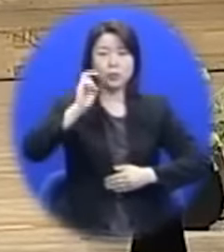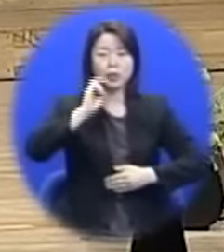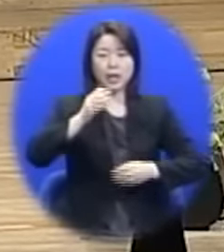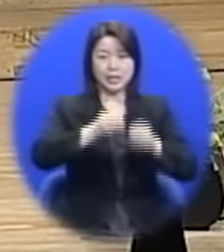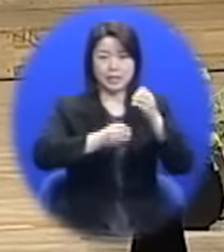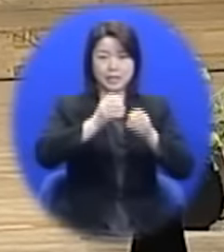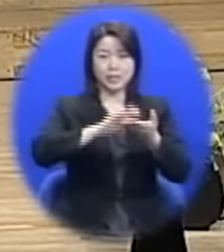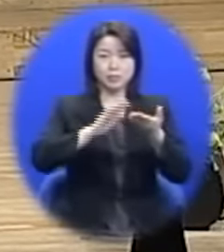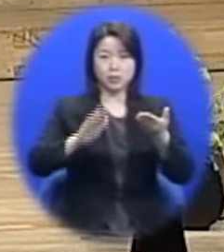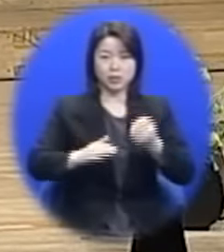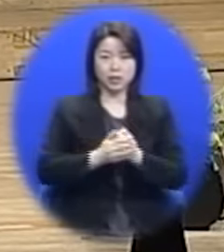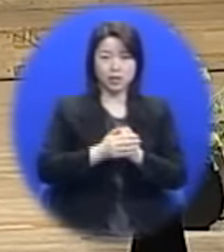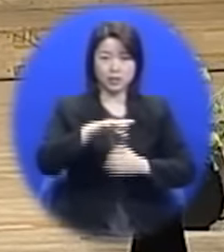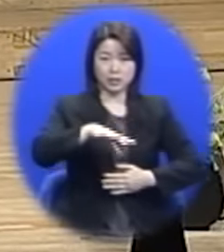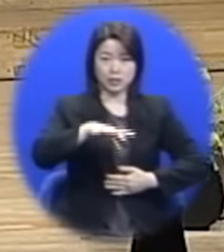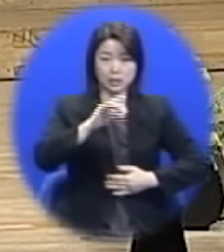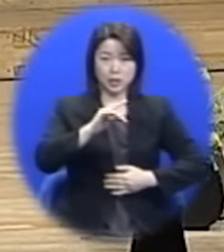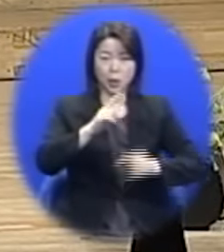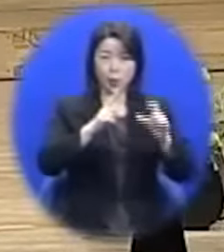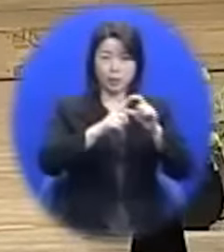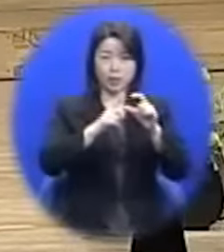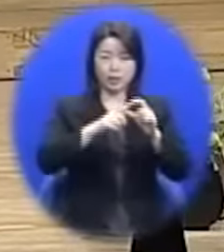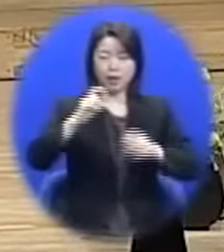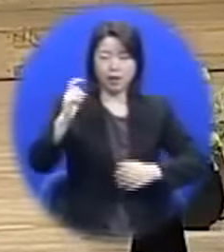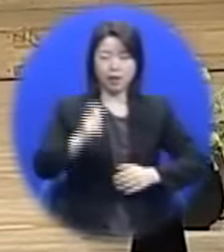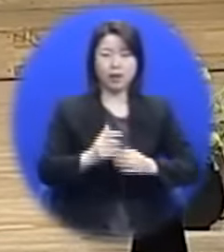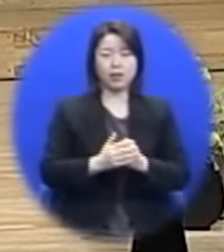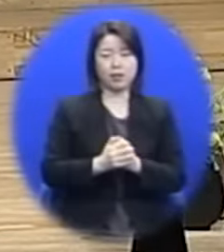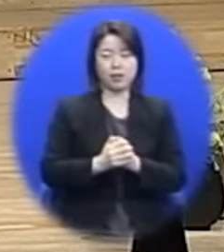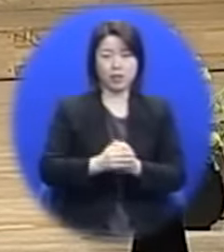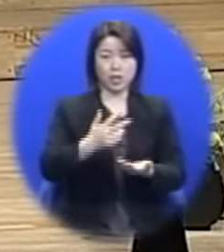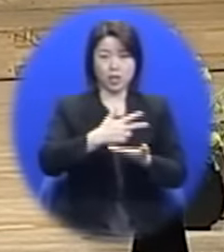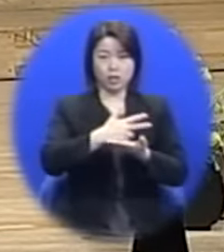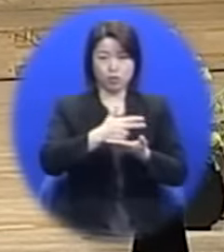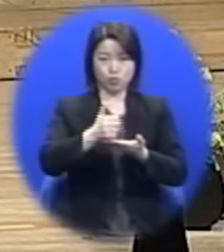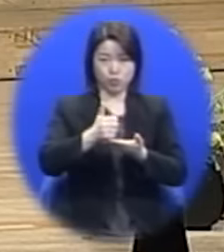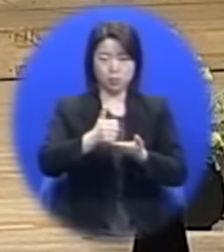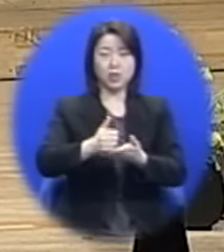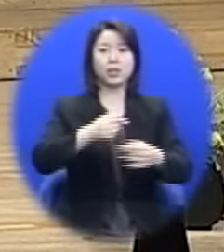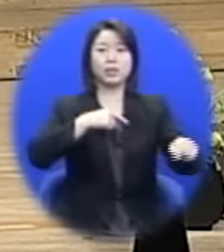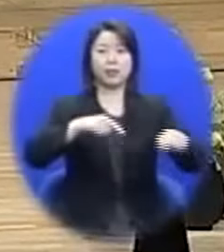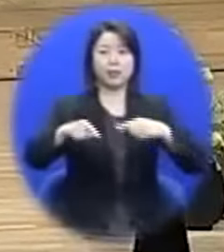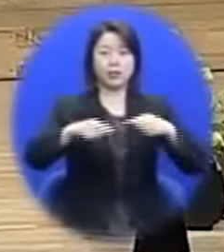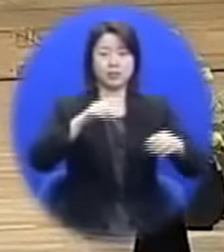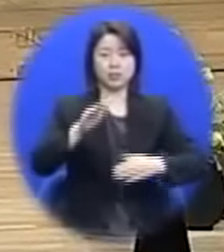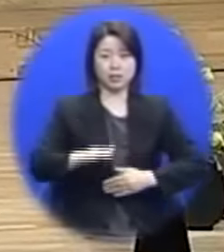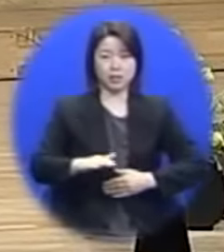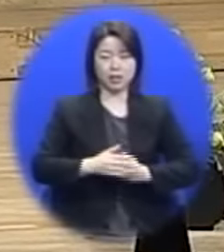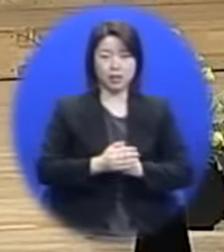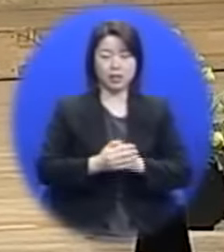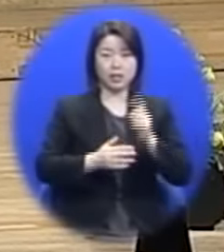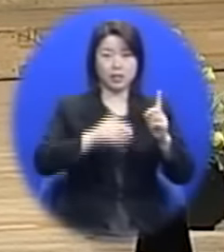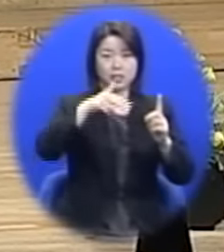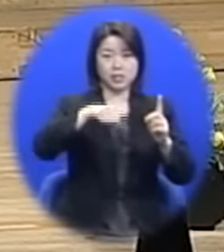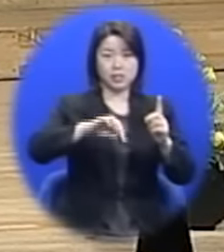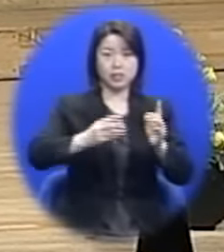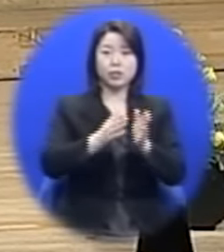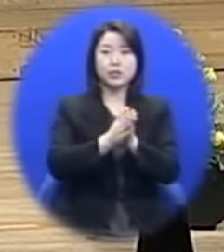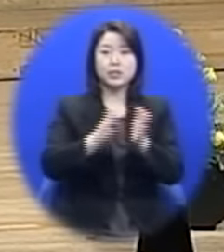그첫 마디가 대단히 강력합니다. 주님이 다스리신다. 1절에 이렇게 시작합니다.